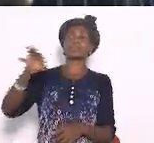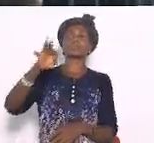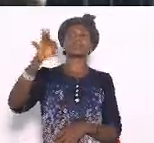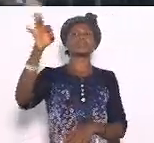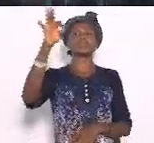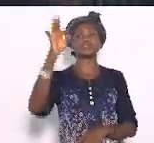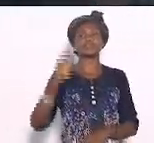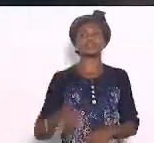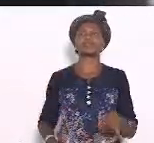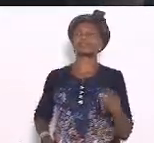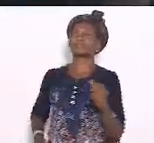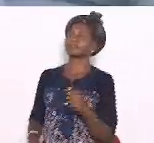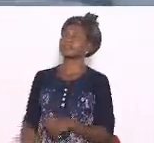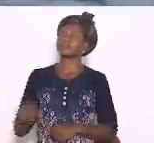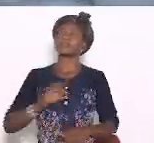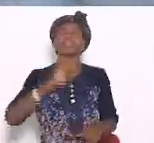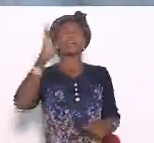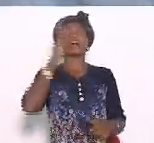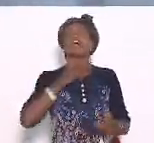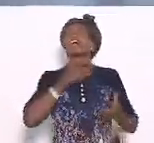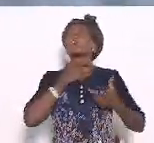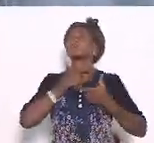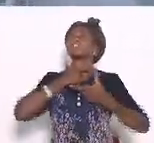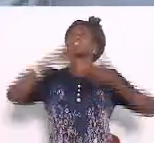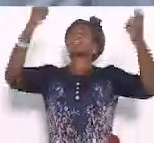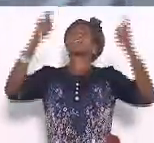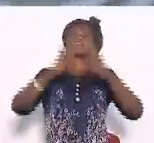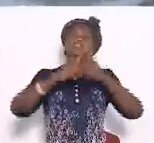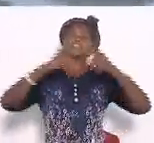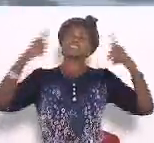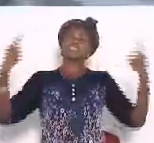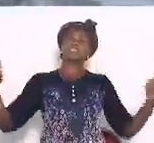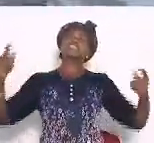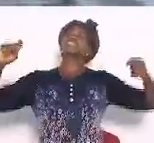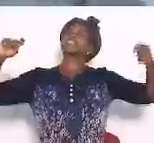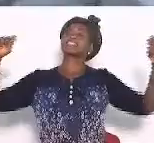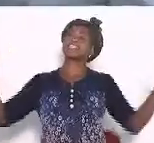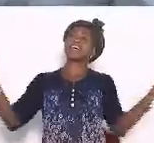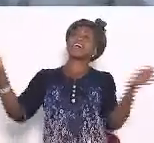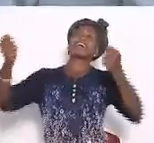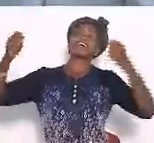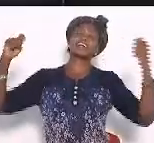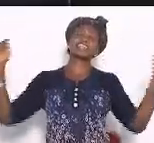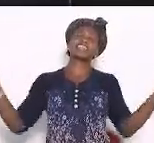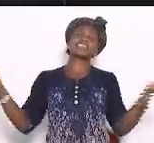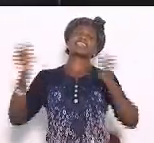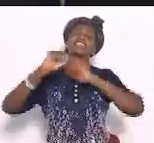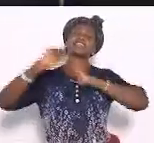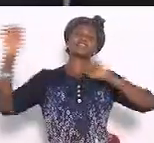Jesus I will shout hallelujah